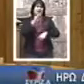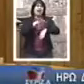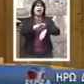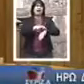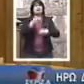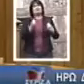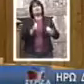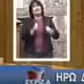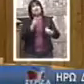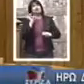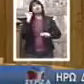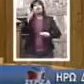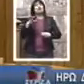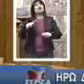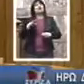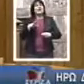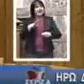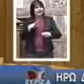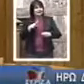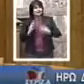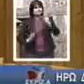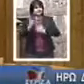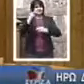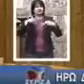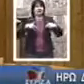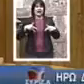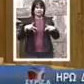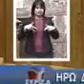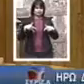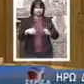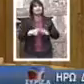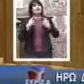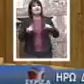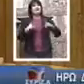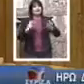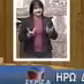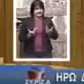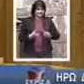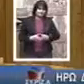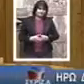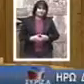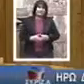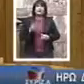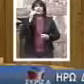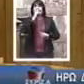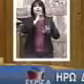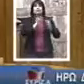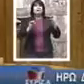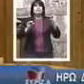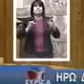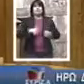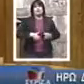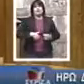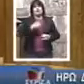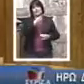ευημερίας του κράτους. Οι ομοιότητες όμως σταματούν κάπου εδώ. Η διαφορά έγκυται στο ότι η ταινία είναι η μυθοπλασία, ενώ εδώ μιλάμε